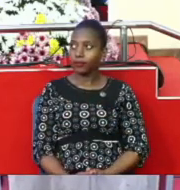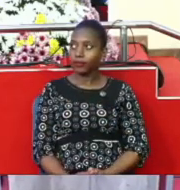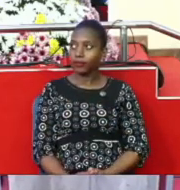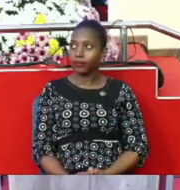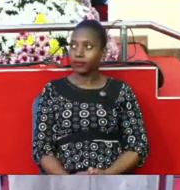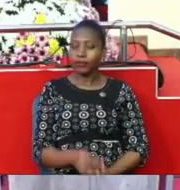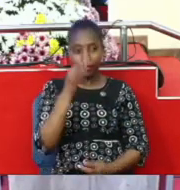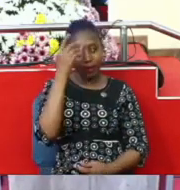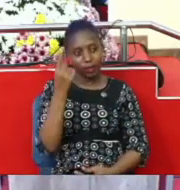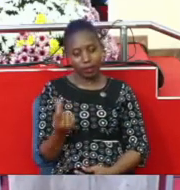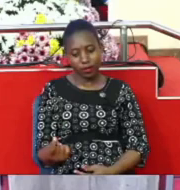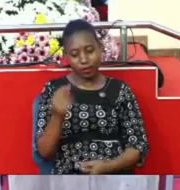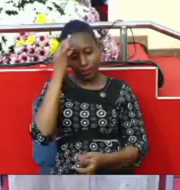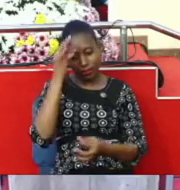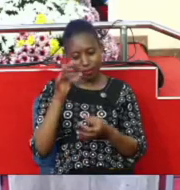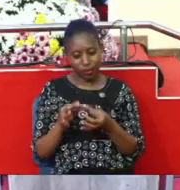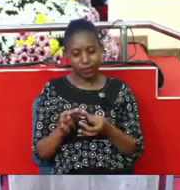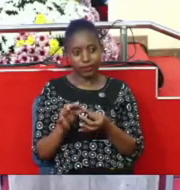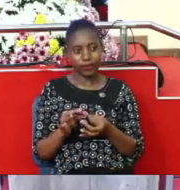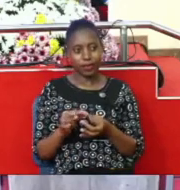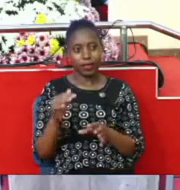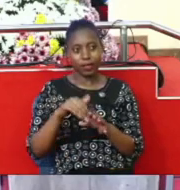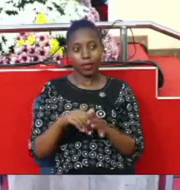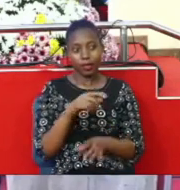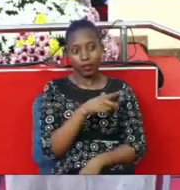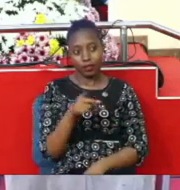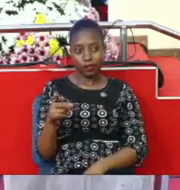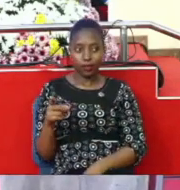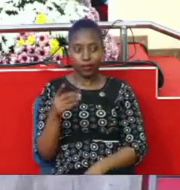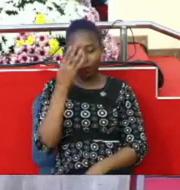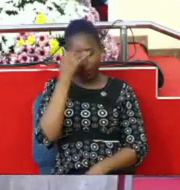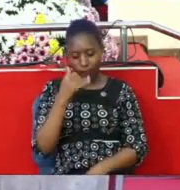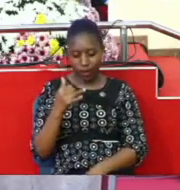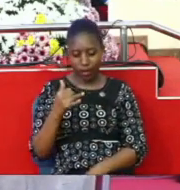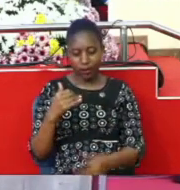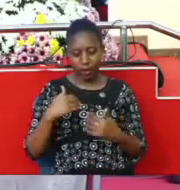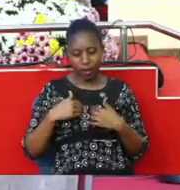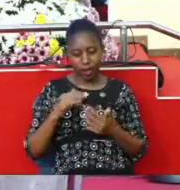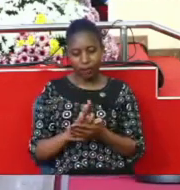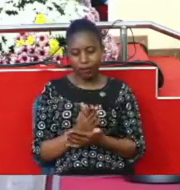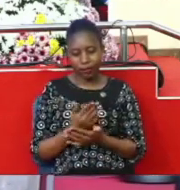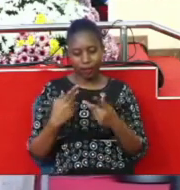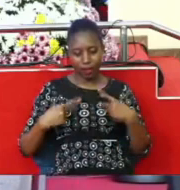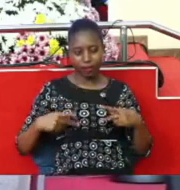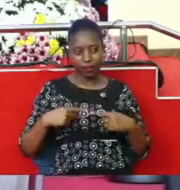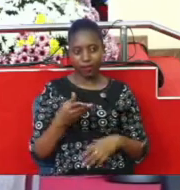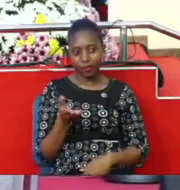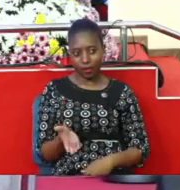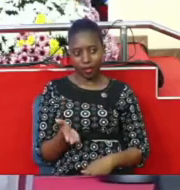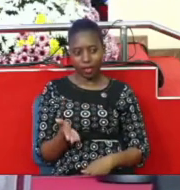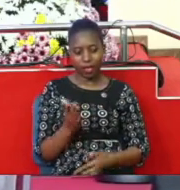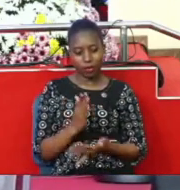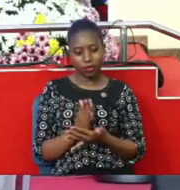Imani tu kidogo tu. Ikorogeke ndani yako. Because there are some people here. Kwa sababu kuna watu hapa. You need money. Unahitaji